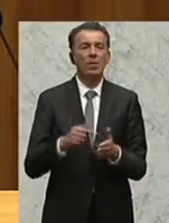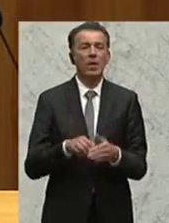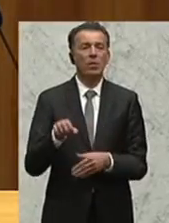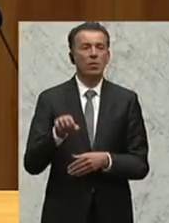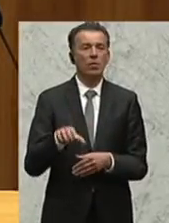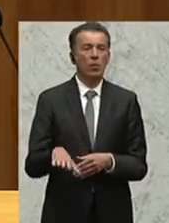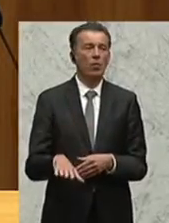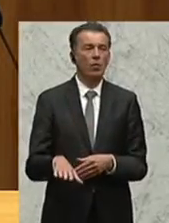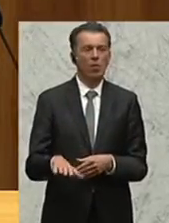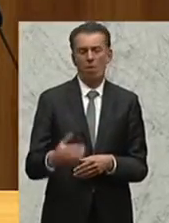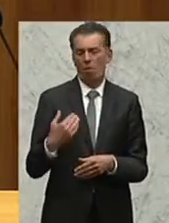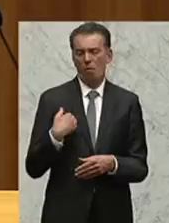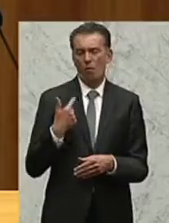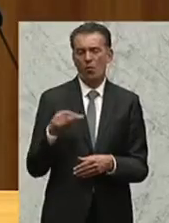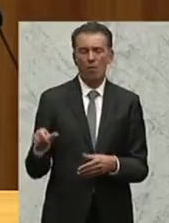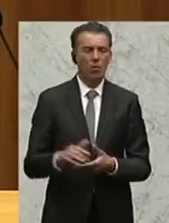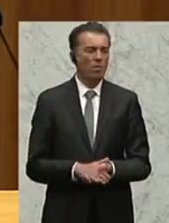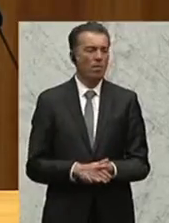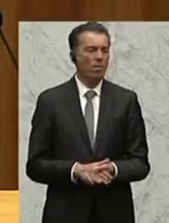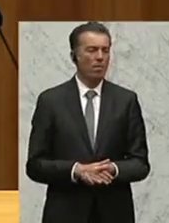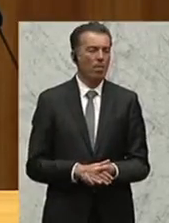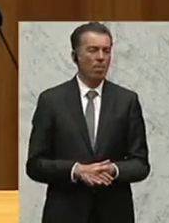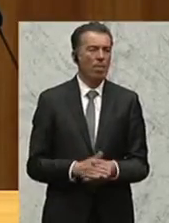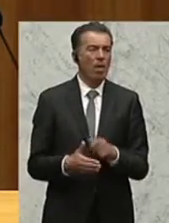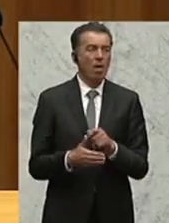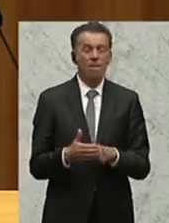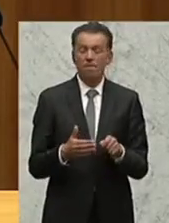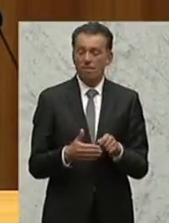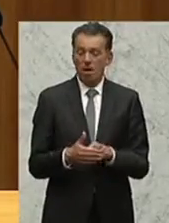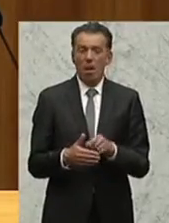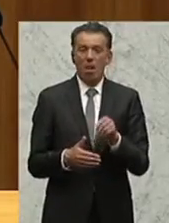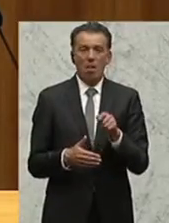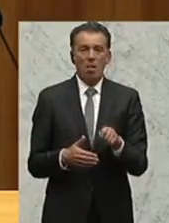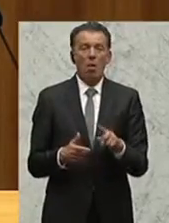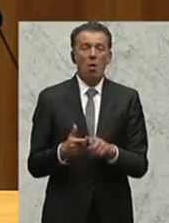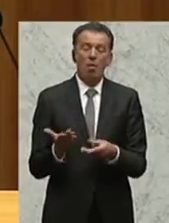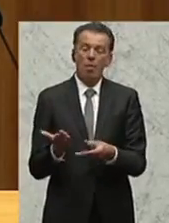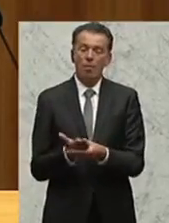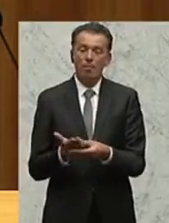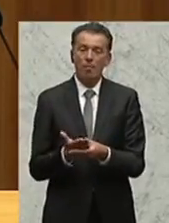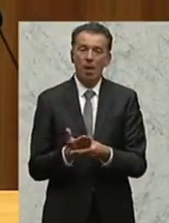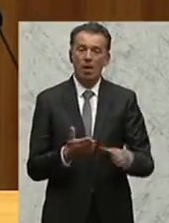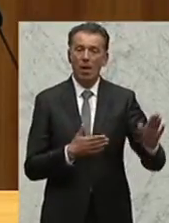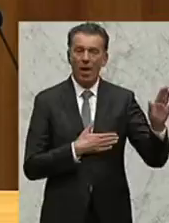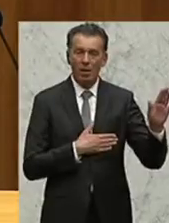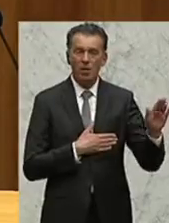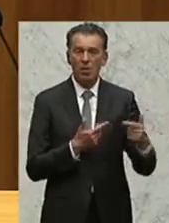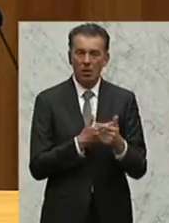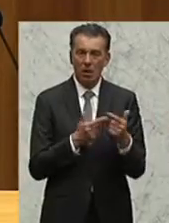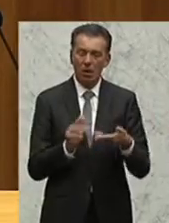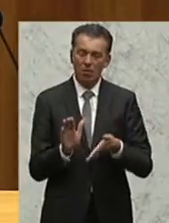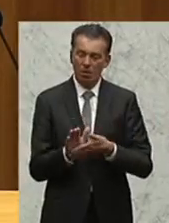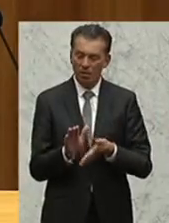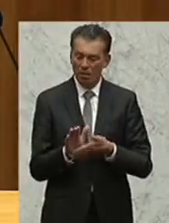23.11.2015, also vor 14 Tagen. Aufgrund des Wahlaktes und der beiliegenden eidesstaatlichen Erklärungen ist